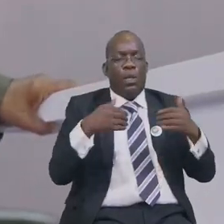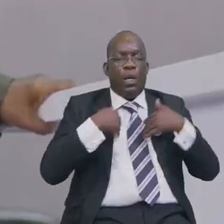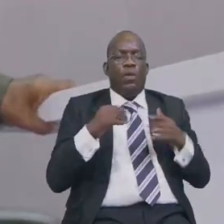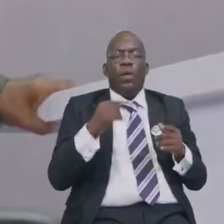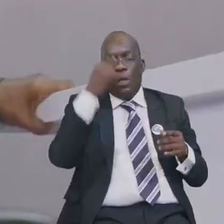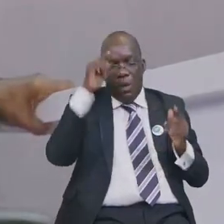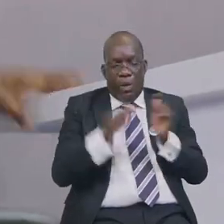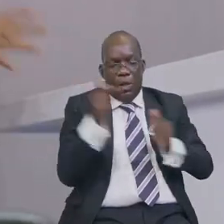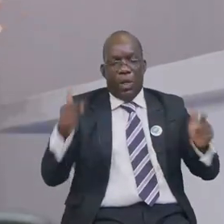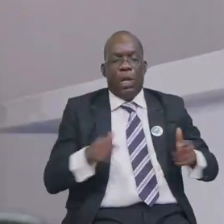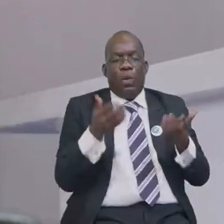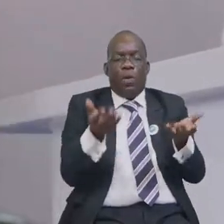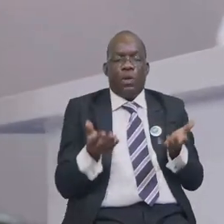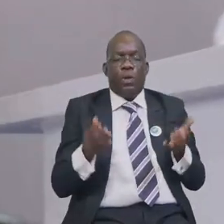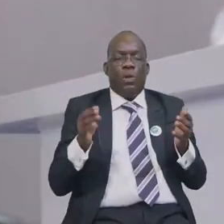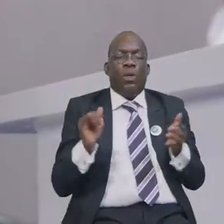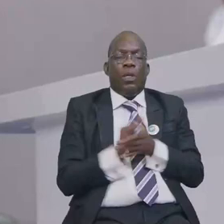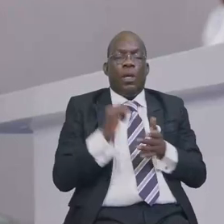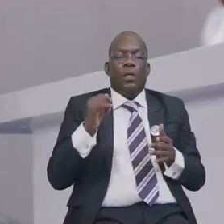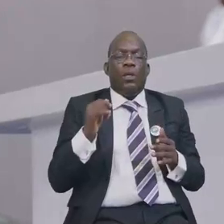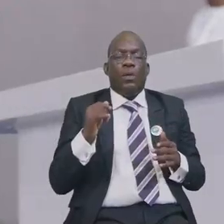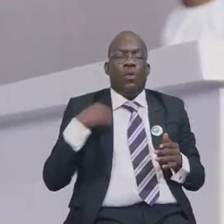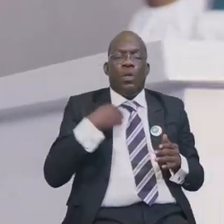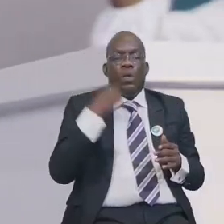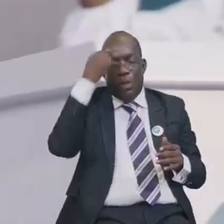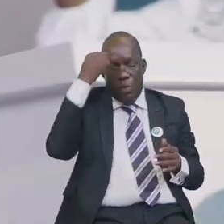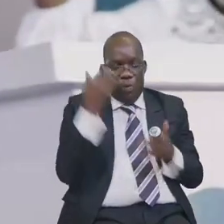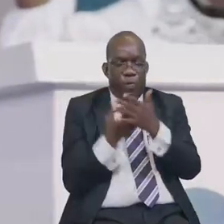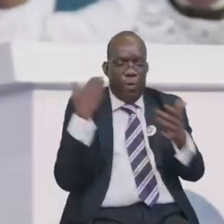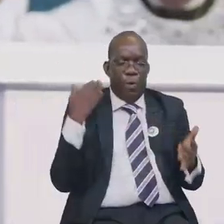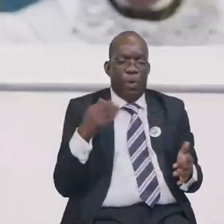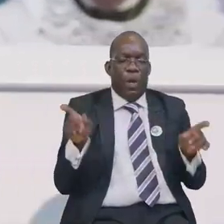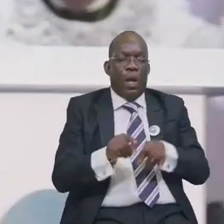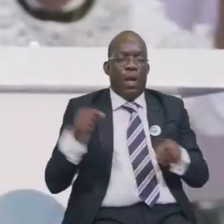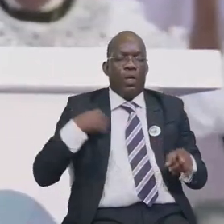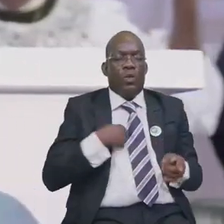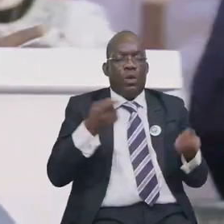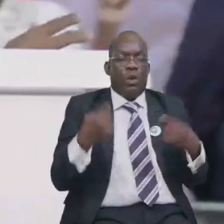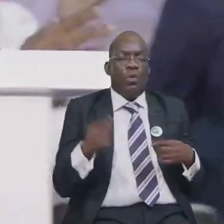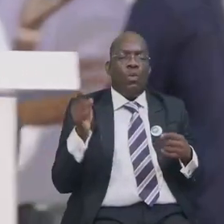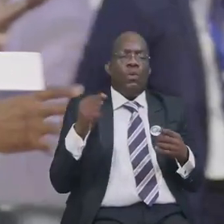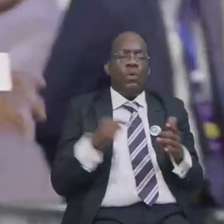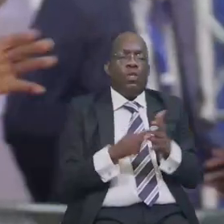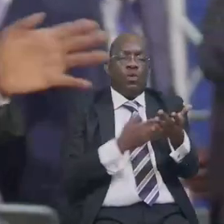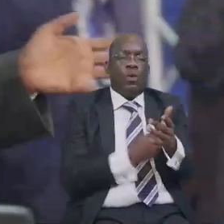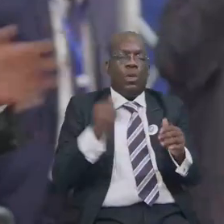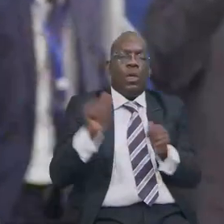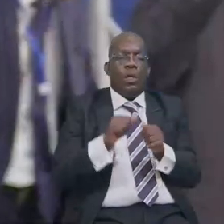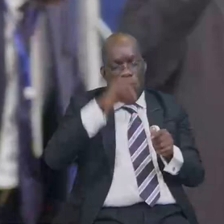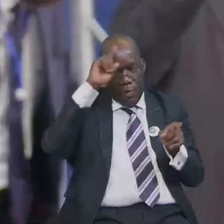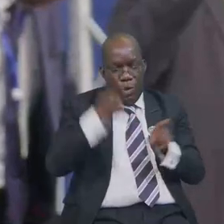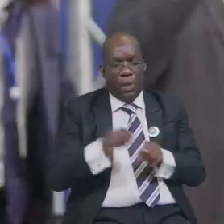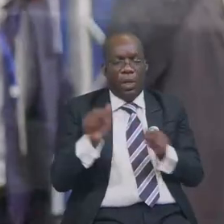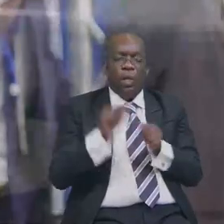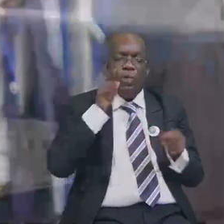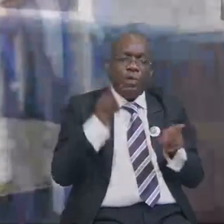avoir. Seigneur, comme nous venons ce matin, pour chaque frère, chaque sœur, chaque ministre,